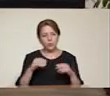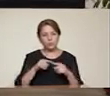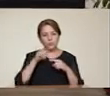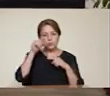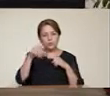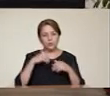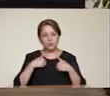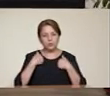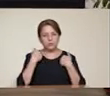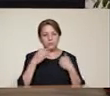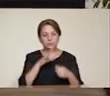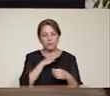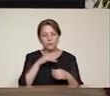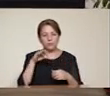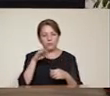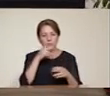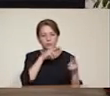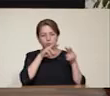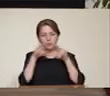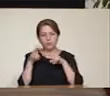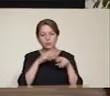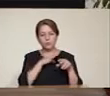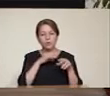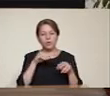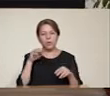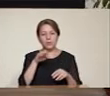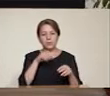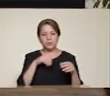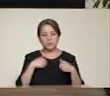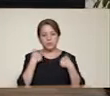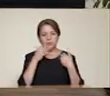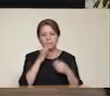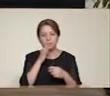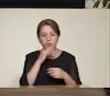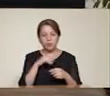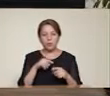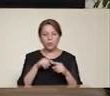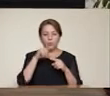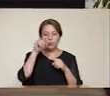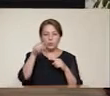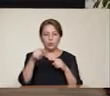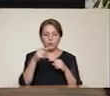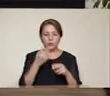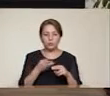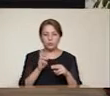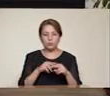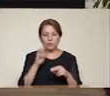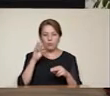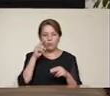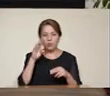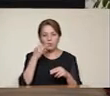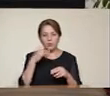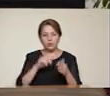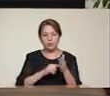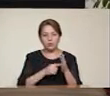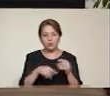uzoqdan harakatlanayotgan mashinani kuzatadigan bo'lsak, mashina harakatlanayotgan vaqtda uzoqdaligi uchun moddiy nuqta, ya'ni kichkina